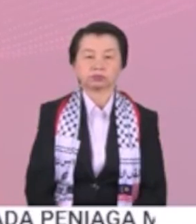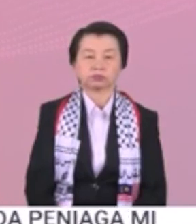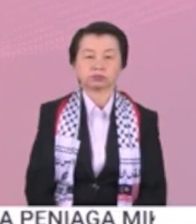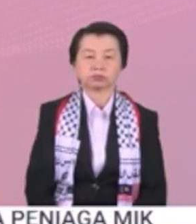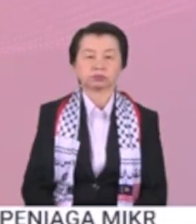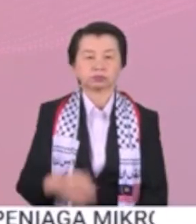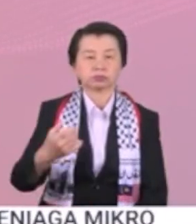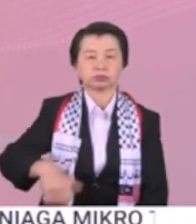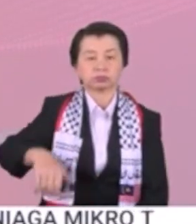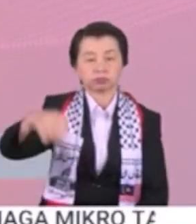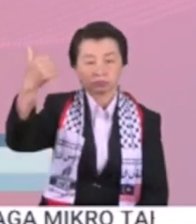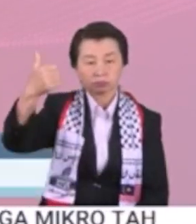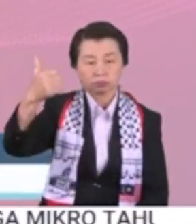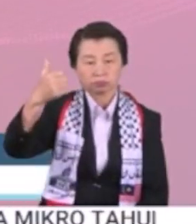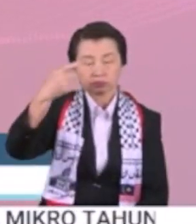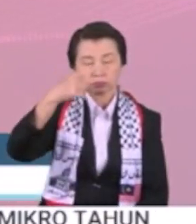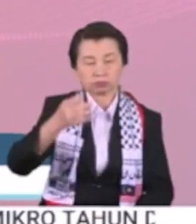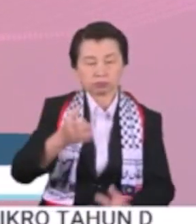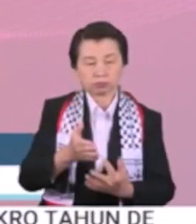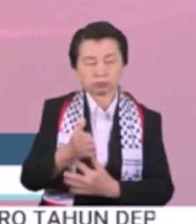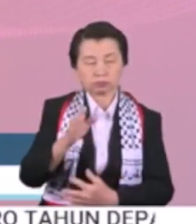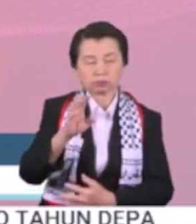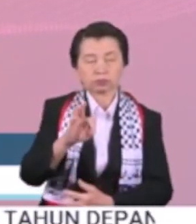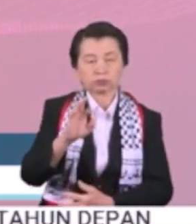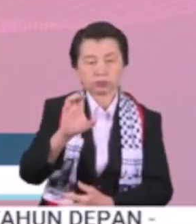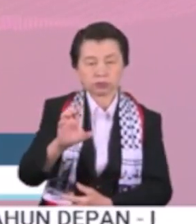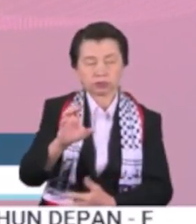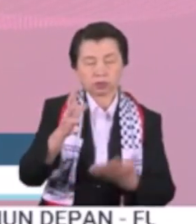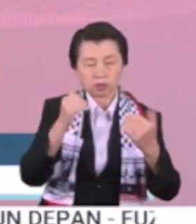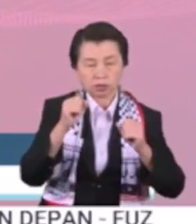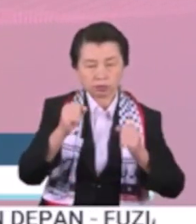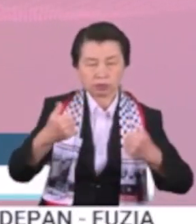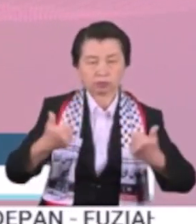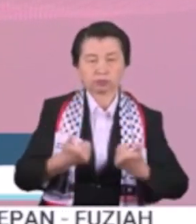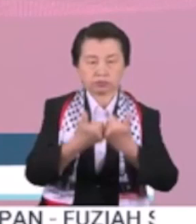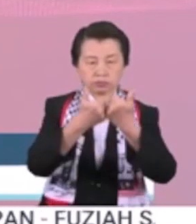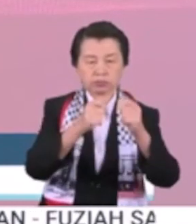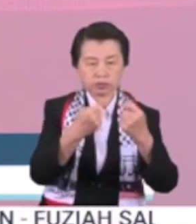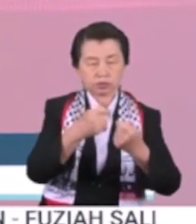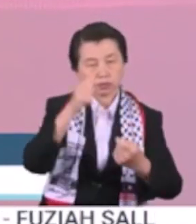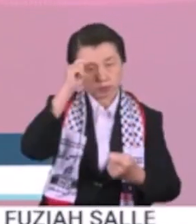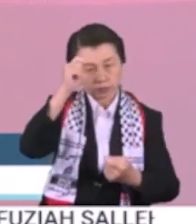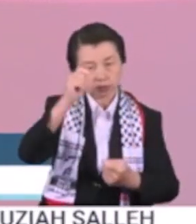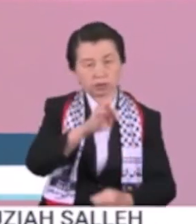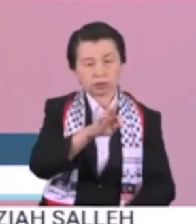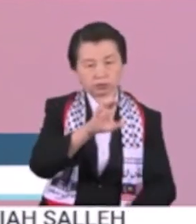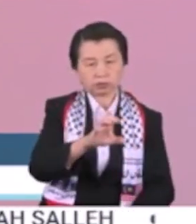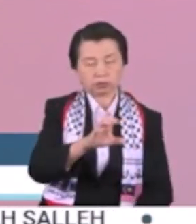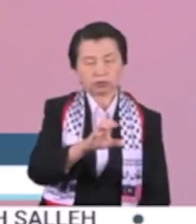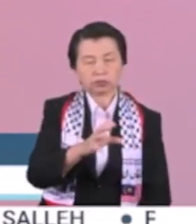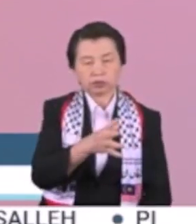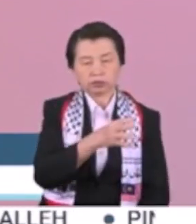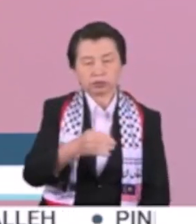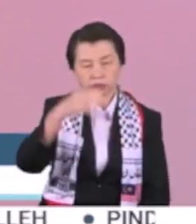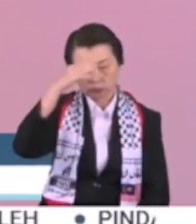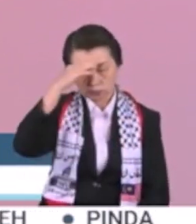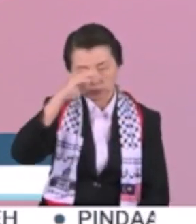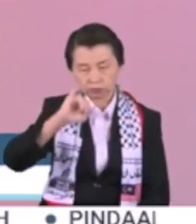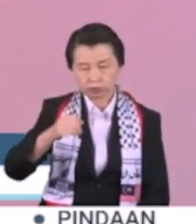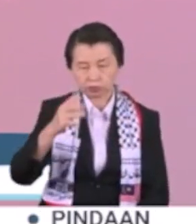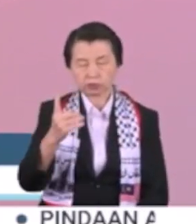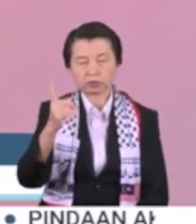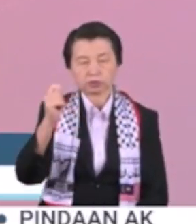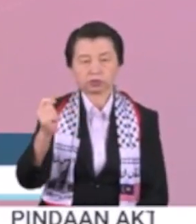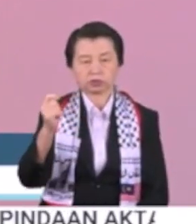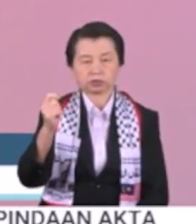Momentum kemenangan Penang FC diharap dapat diteruskan ketika menentang pasukan Terengganu FC, TFC dan Johor Darul